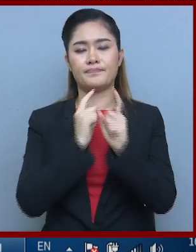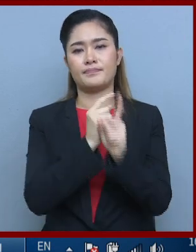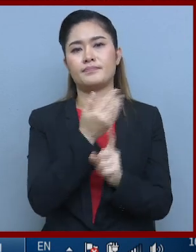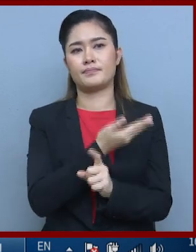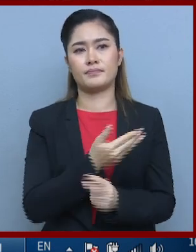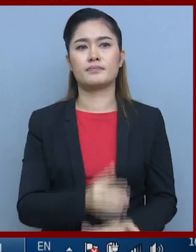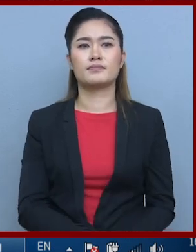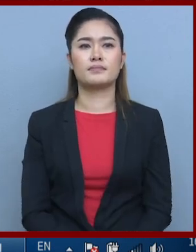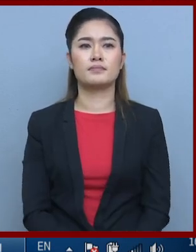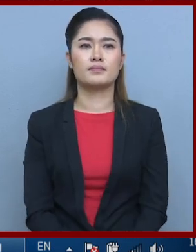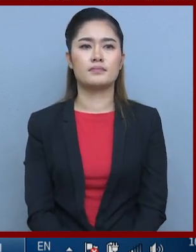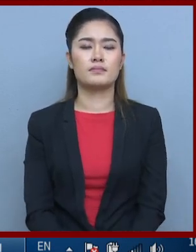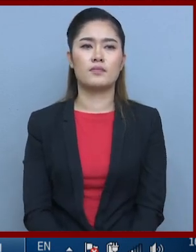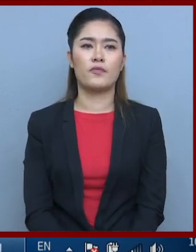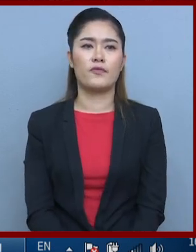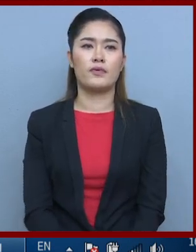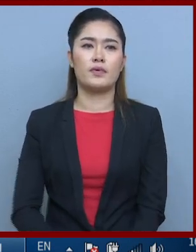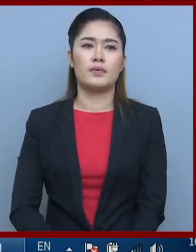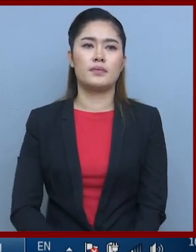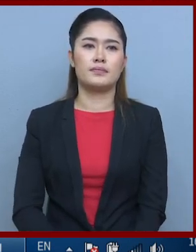visible เท่ากับ